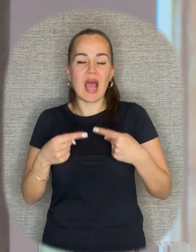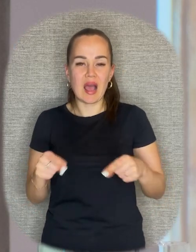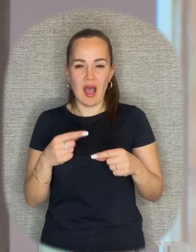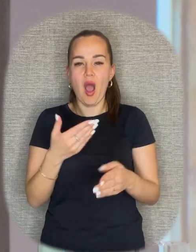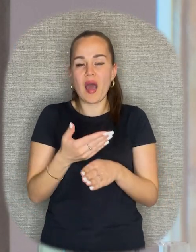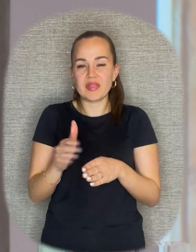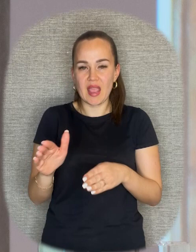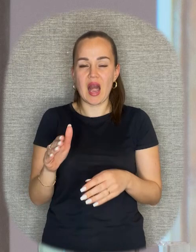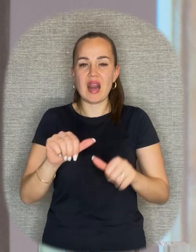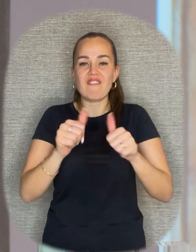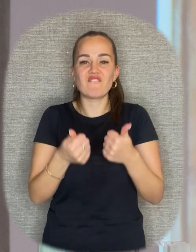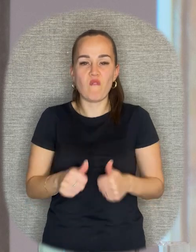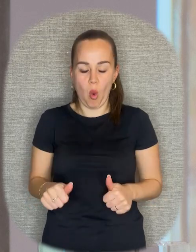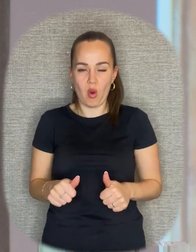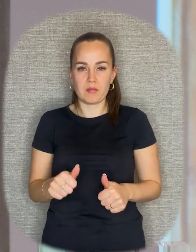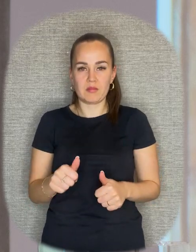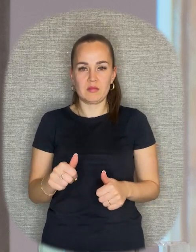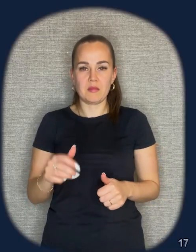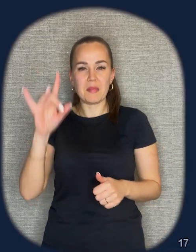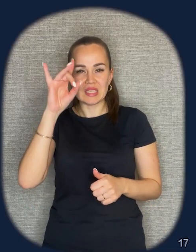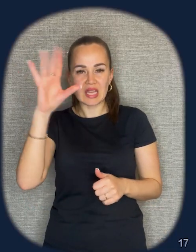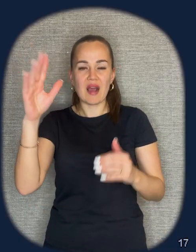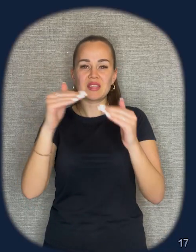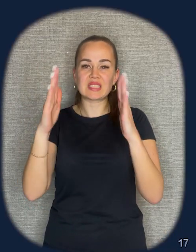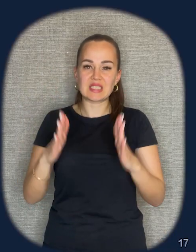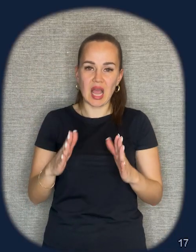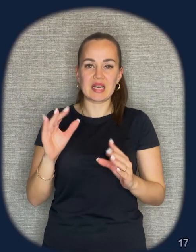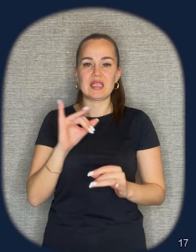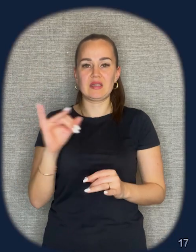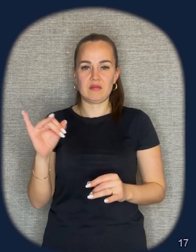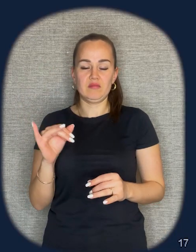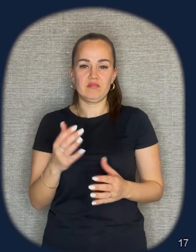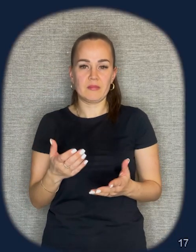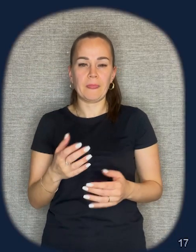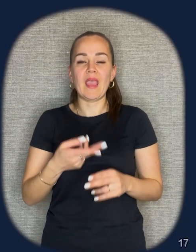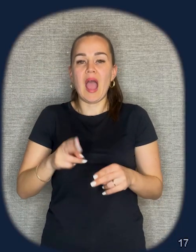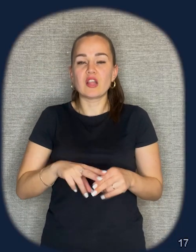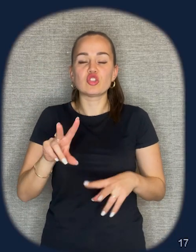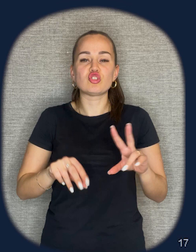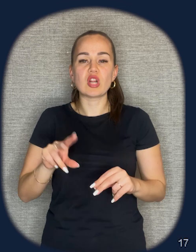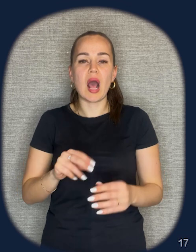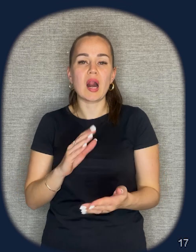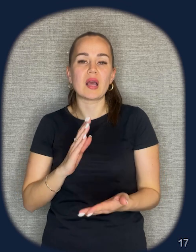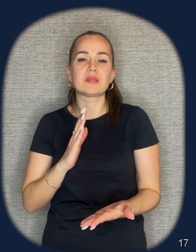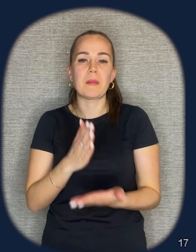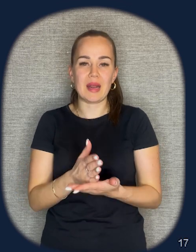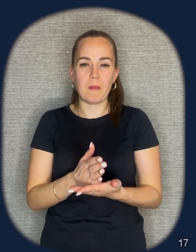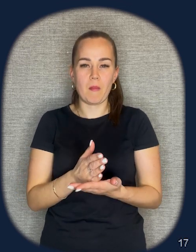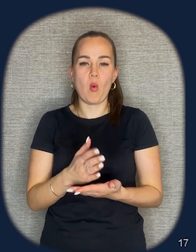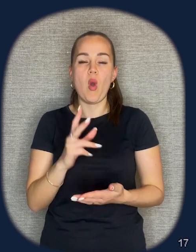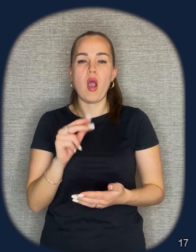отдельных архитектурных форм прославленных здании сооружений потому что это считалось прямым путём